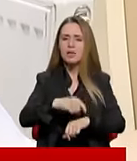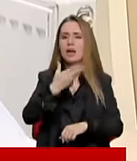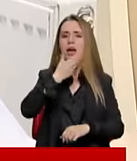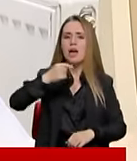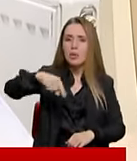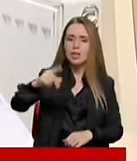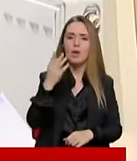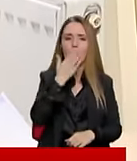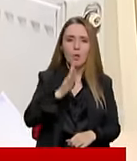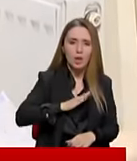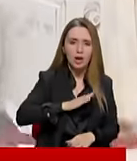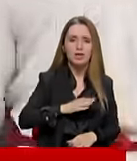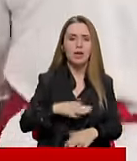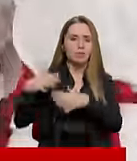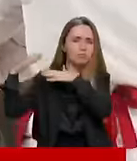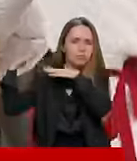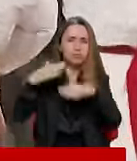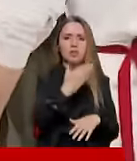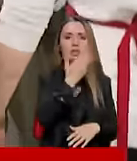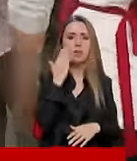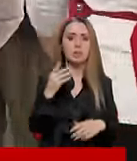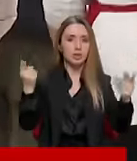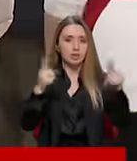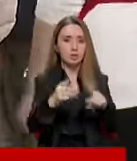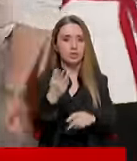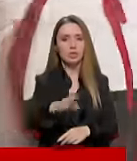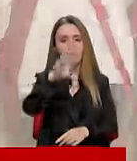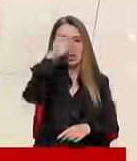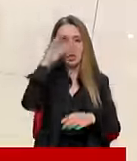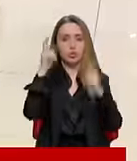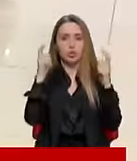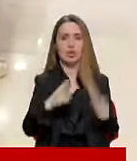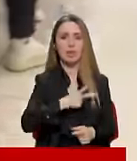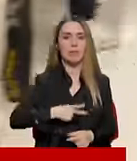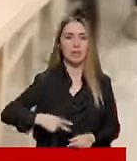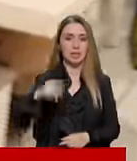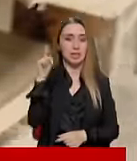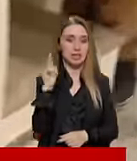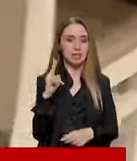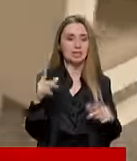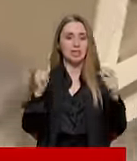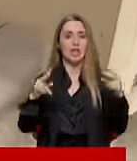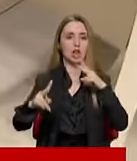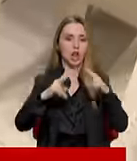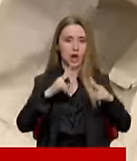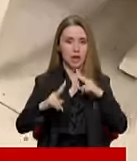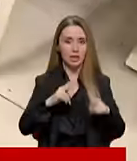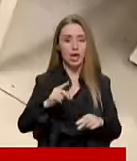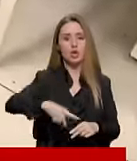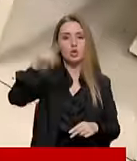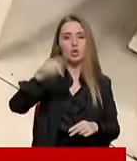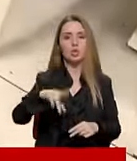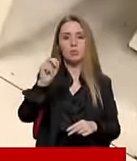emeklileri öğrencileri Ramazan bir sofrada buluşturuyor İstanbul Büyükşehir Belediyesi'nin Kent lokantaları günlük